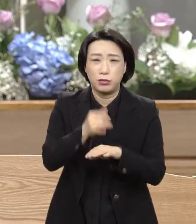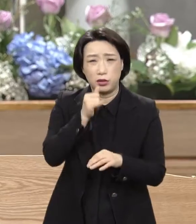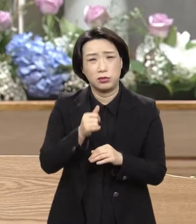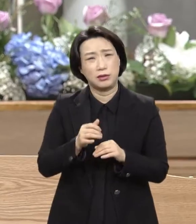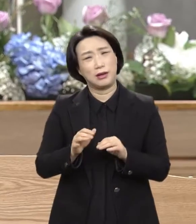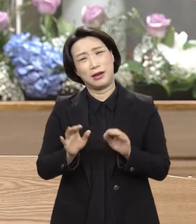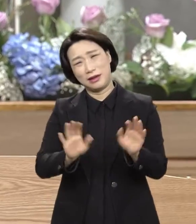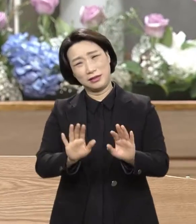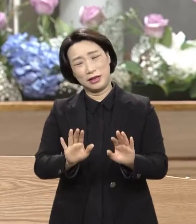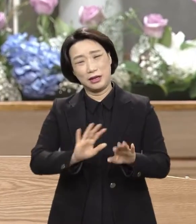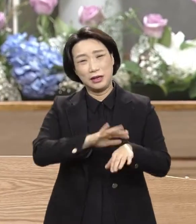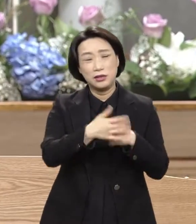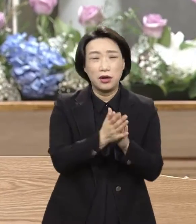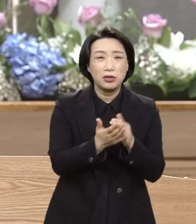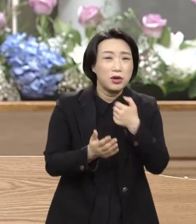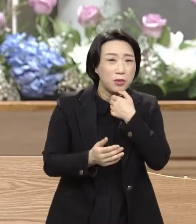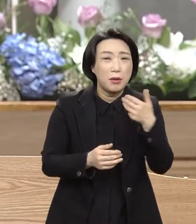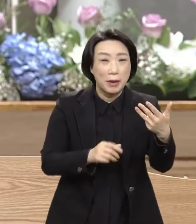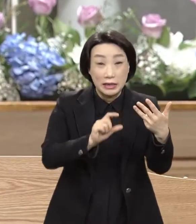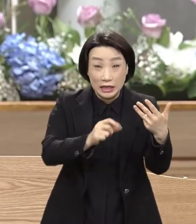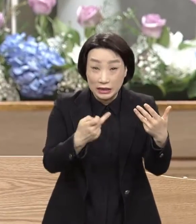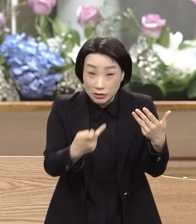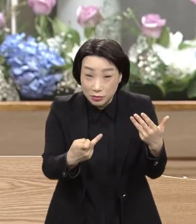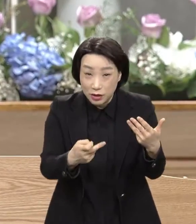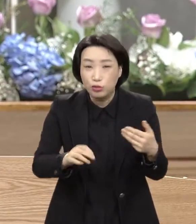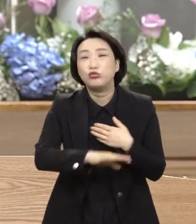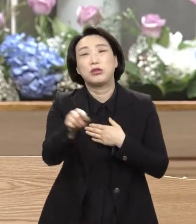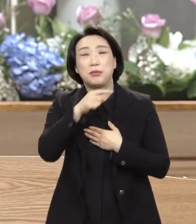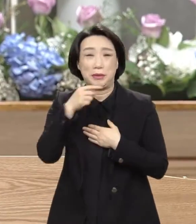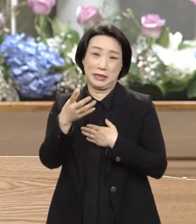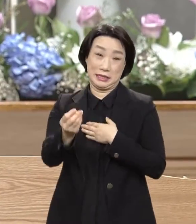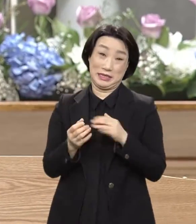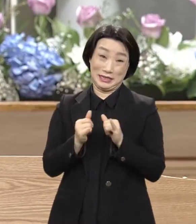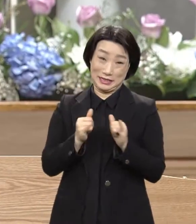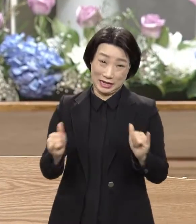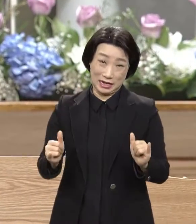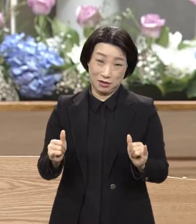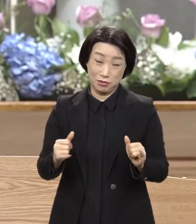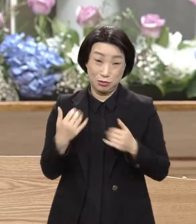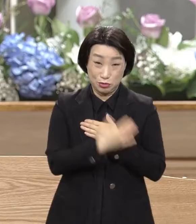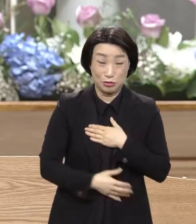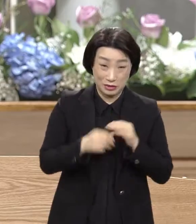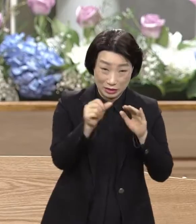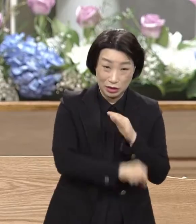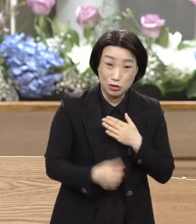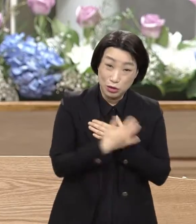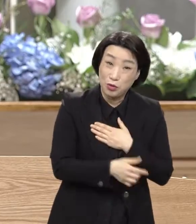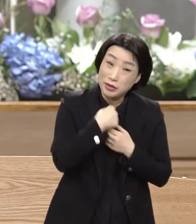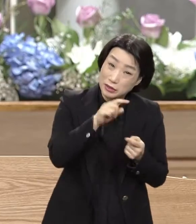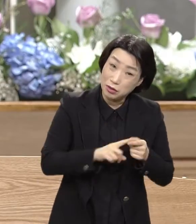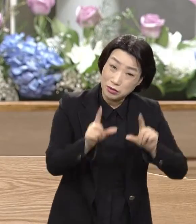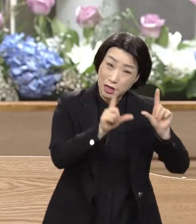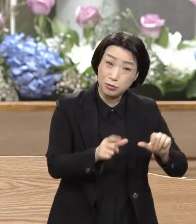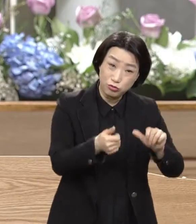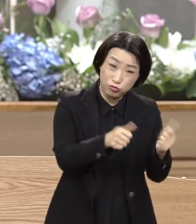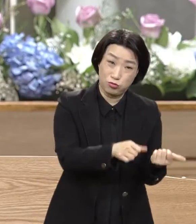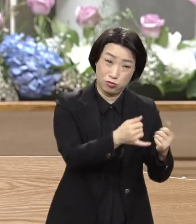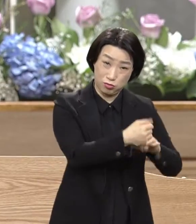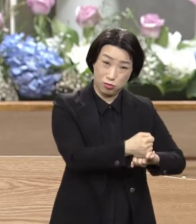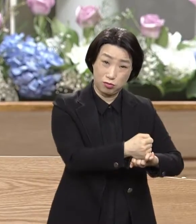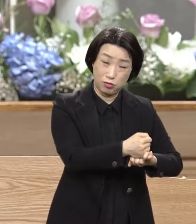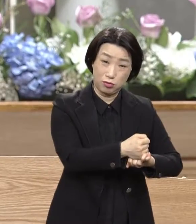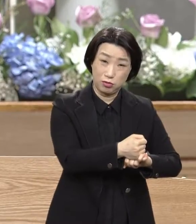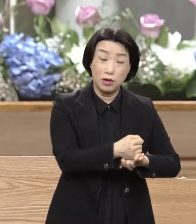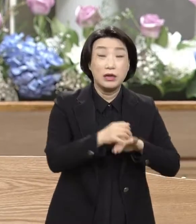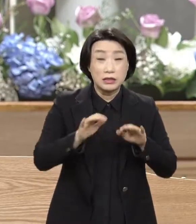응? 로마서 8장 12절에 빚진 자로 돼. 육신에게 저주 육신대로 하면 반드시 죽을 것이로